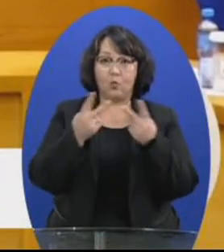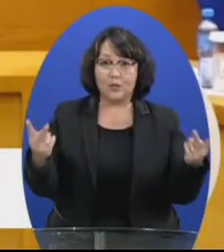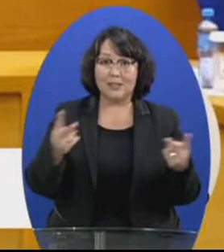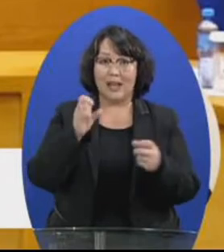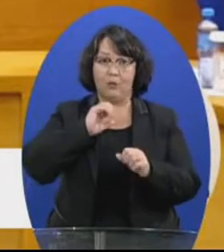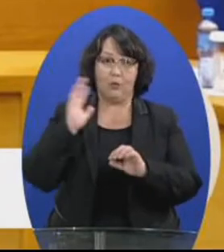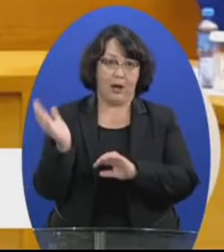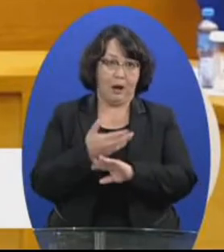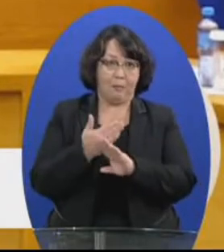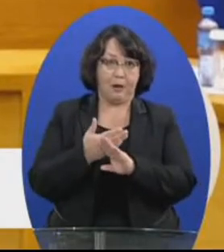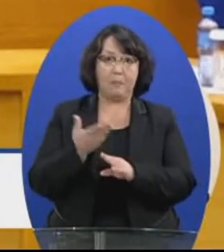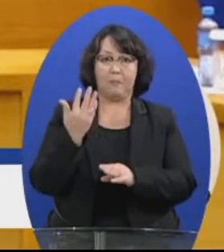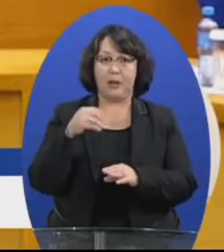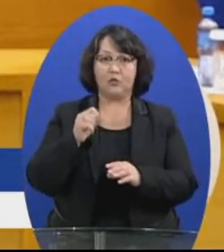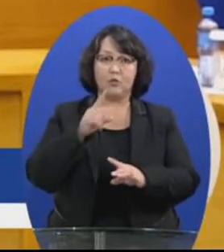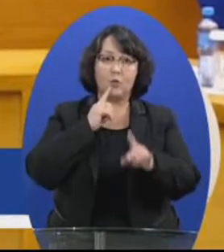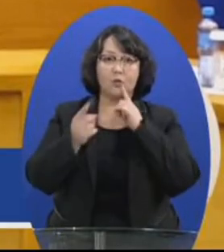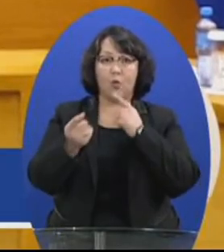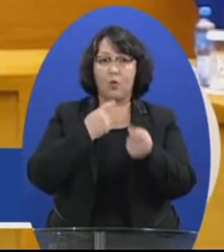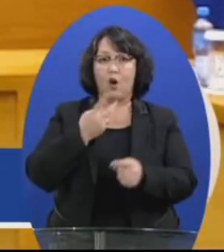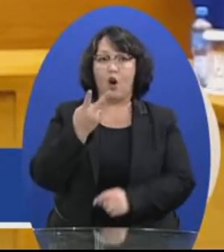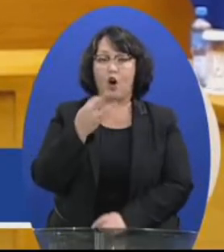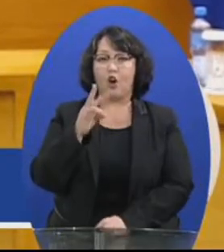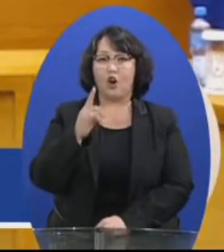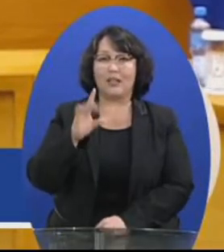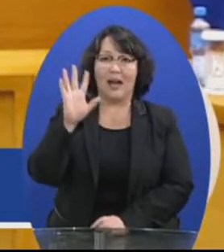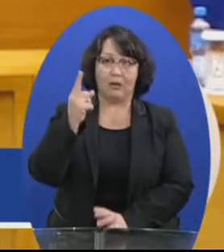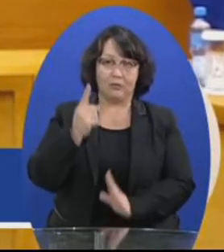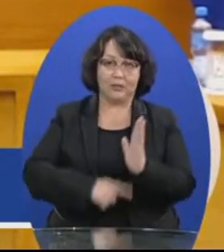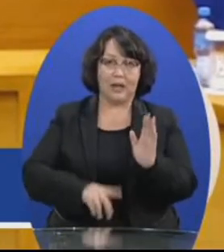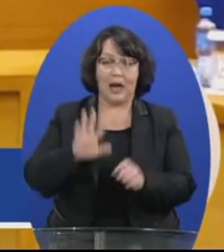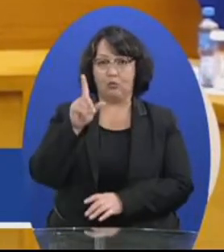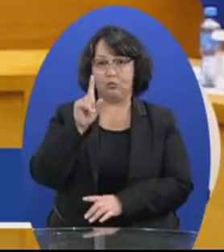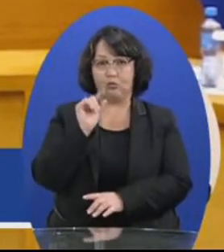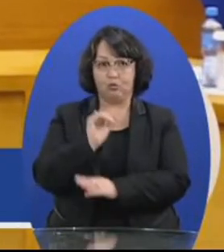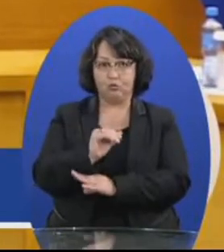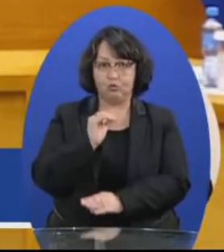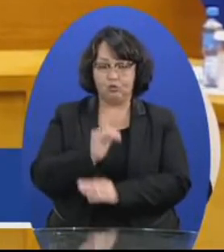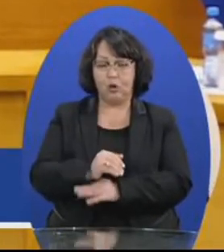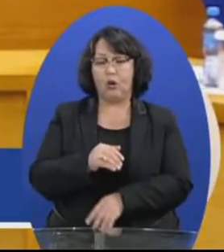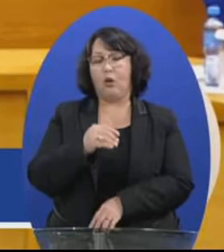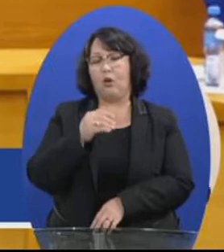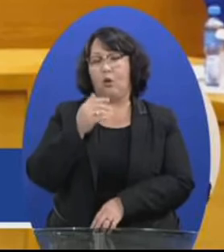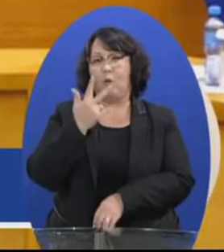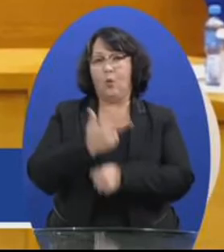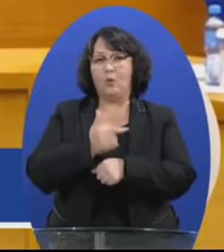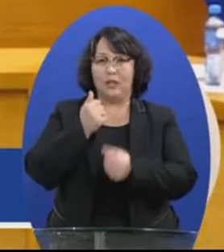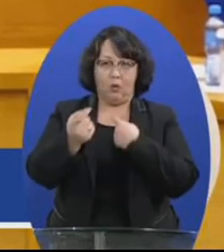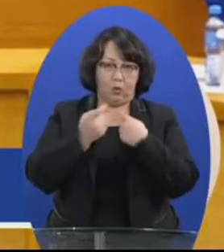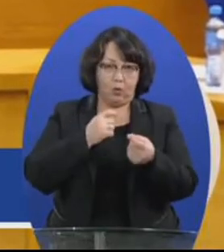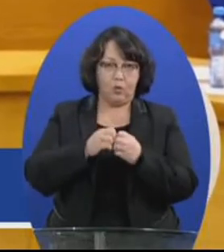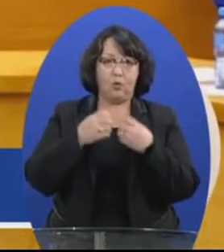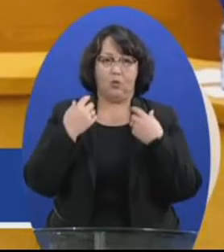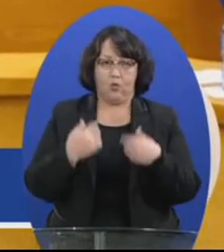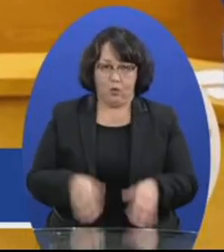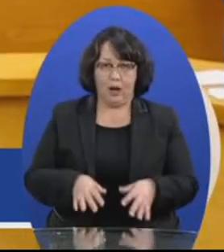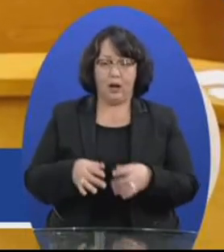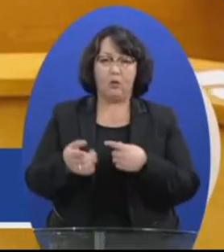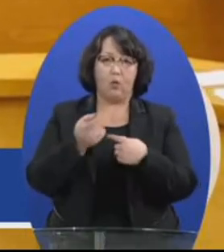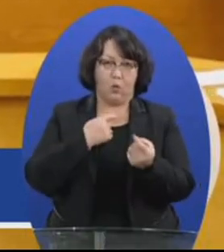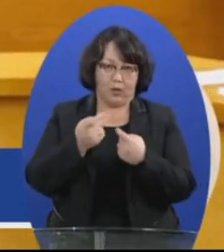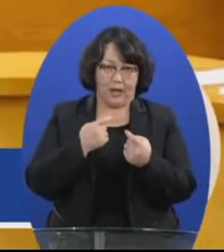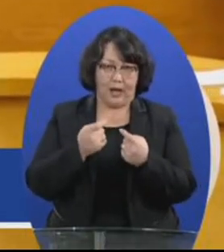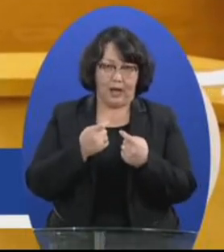Үндэсний аюулгүй байдлын зөвлөлийн хурлаа 20 оны 11 сарын 11-ний өдөр 13 цагт болдлаа. Тэгээд мэдээж ийм хурлаар бид